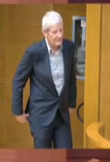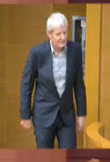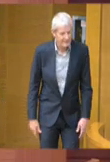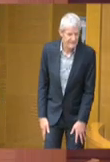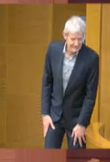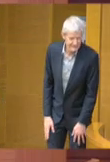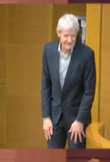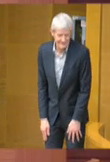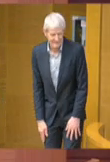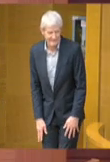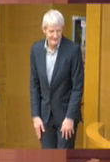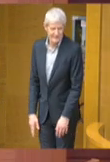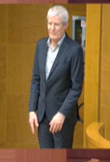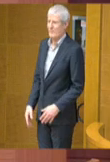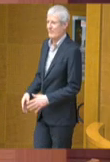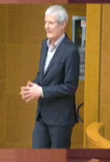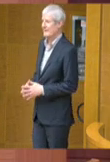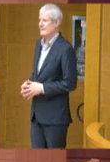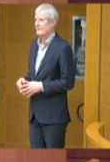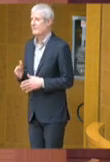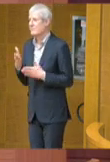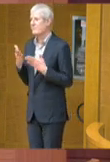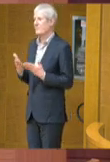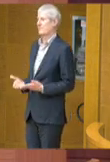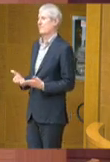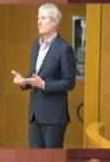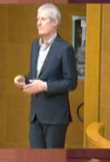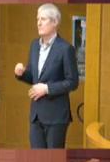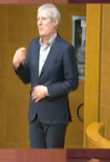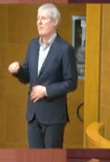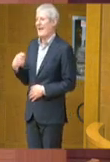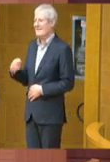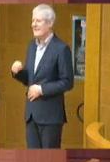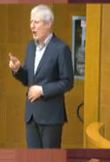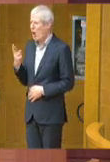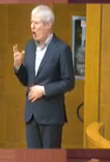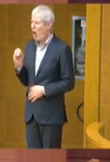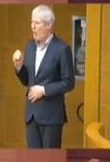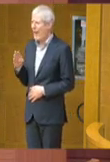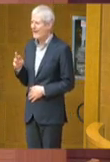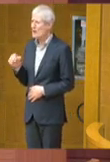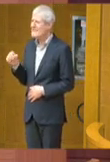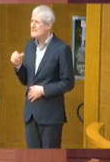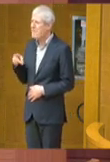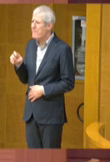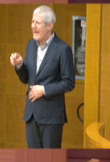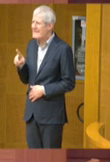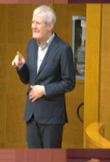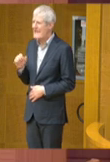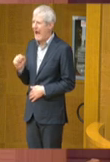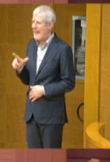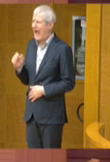Grazie Presidente. La parola ora al Presidente Roberto Speziale di ANFAS.